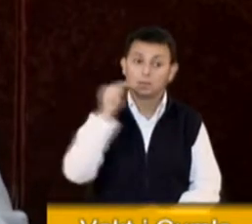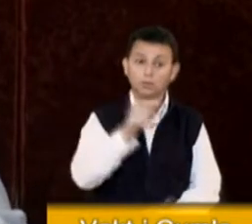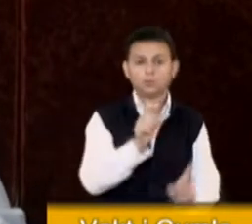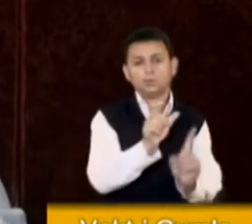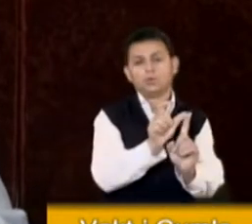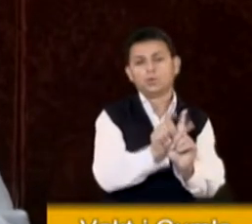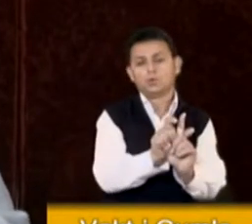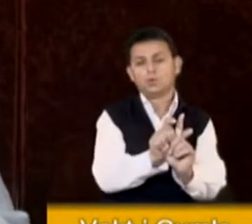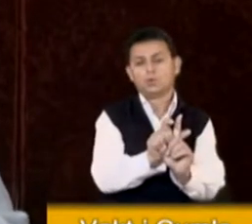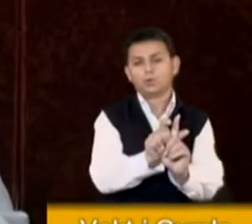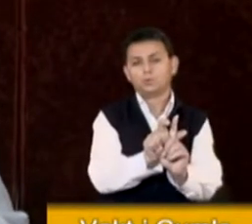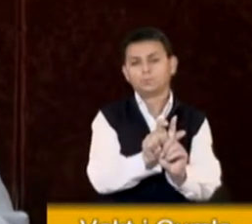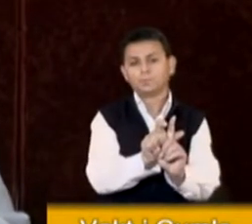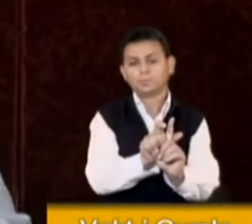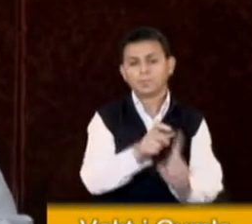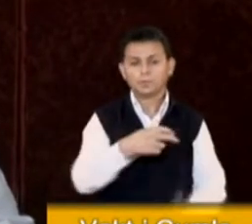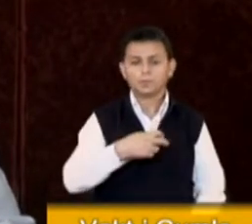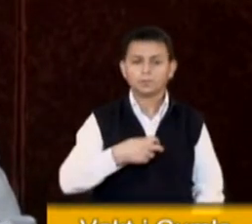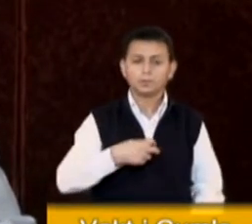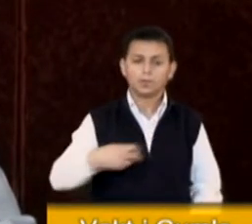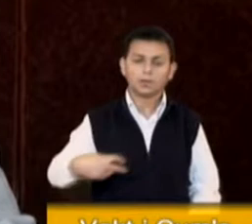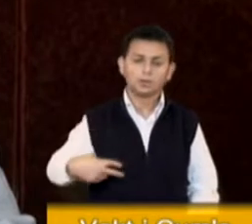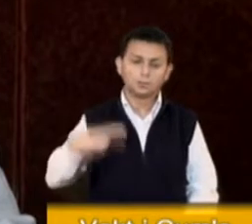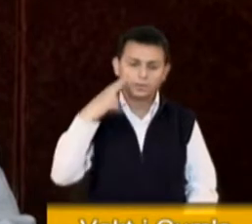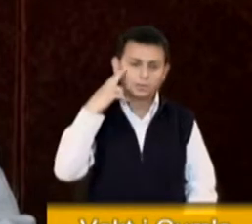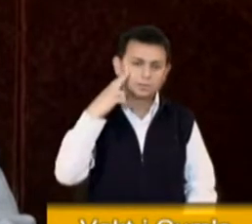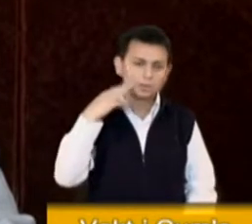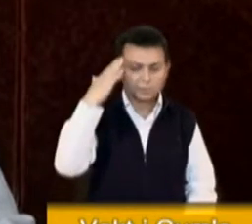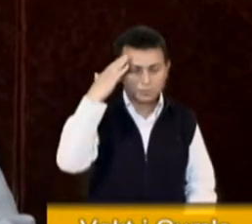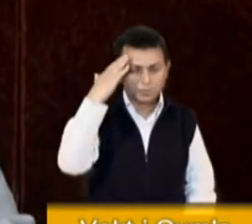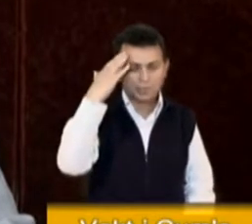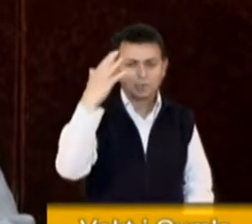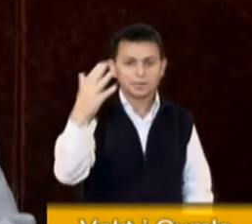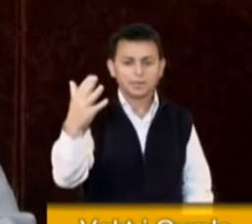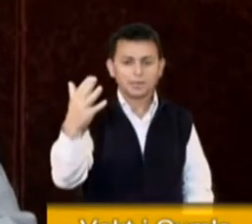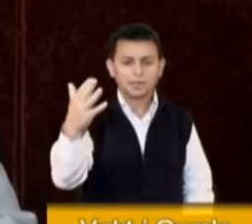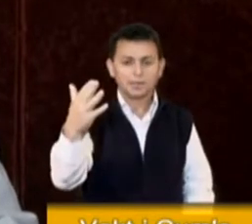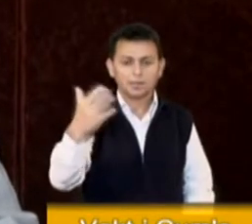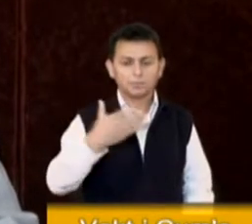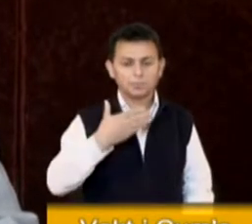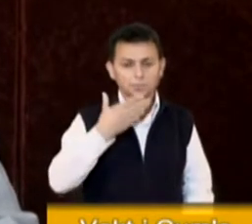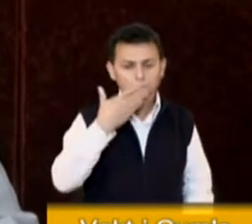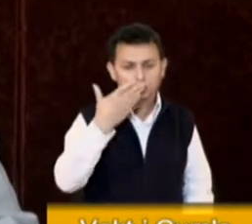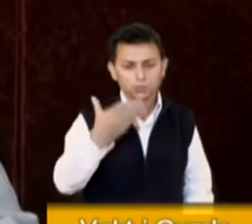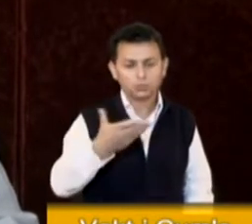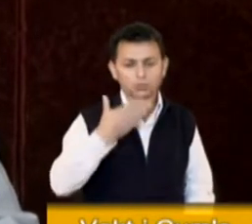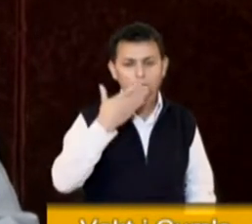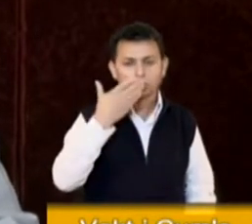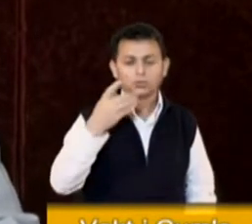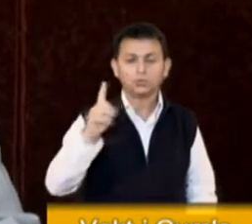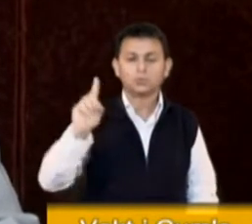müminler, Peygamber Efendimiz sallallahu aleyhi ve sellem yine bir hadislerinde bir